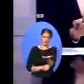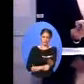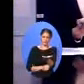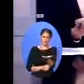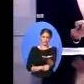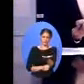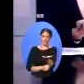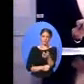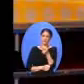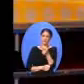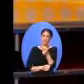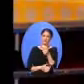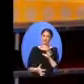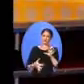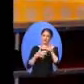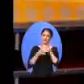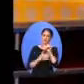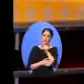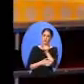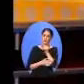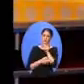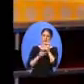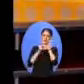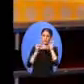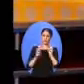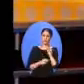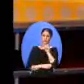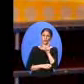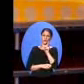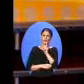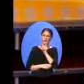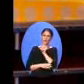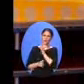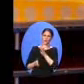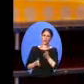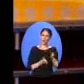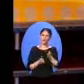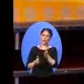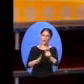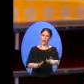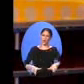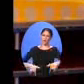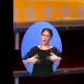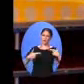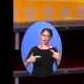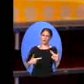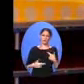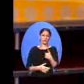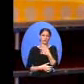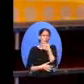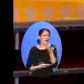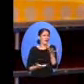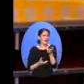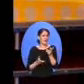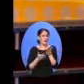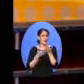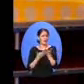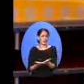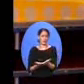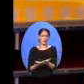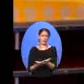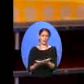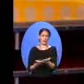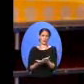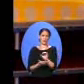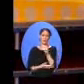זה הביא אותך לעמותה בשביל החיים. ואני שואלת מה אפשר, איך אפשר לעזור, באיזה אופן,